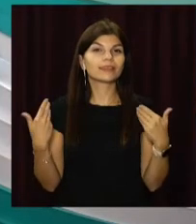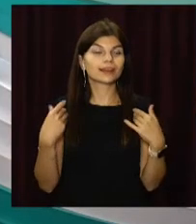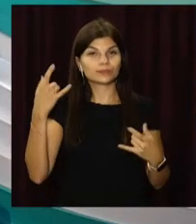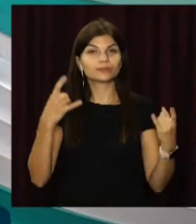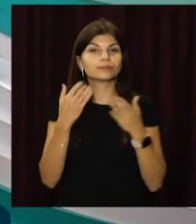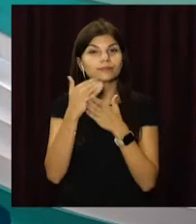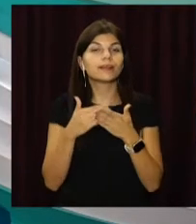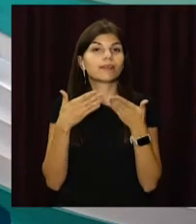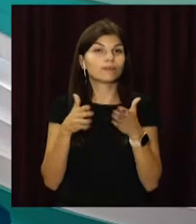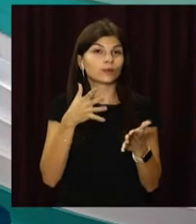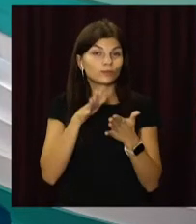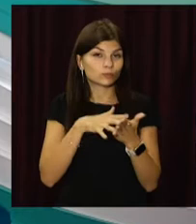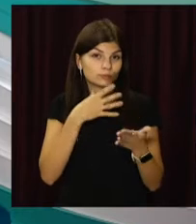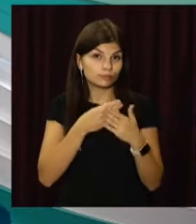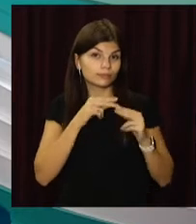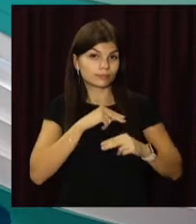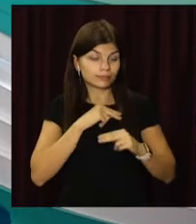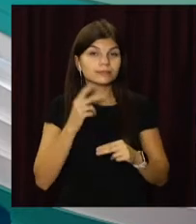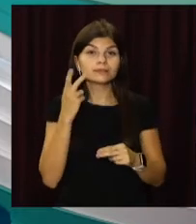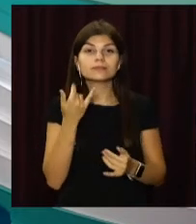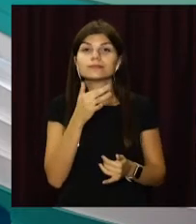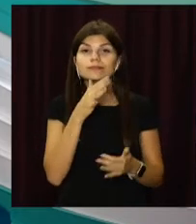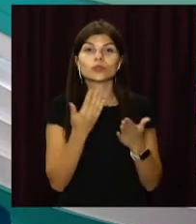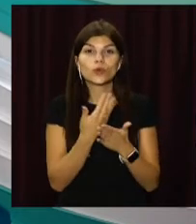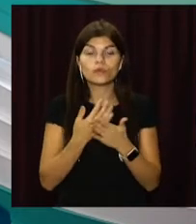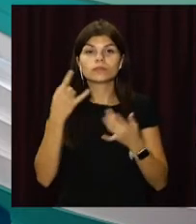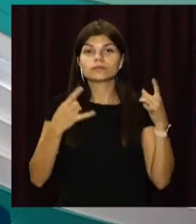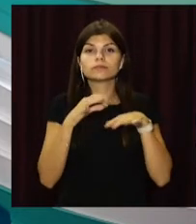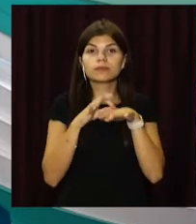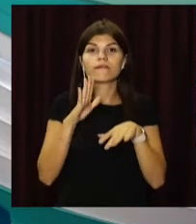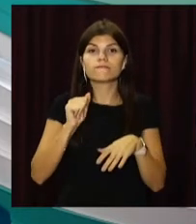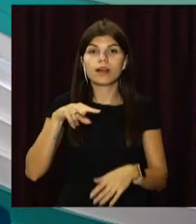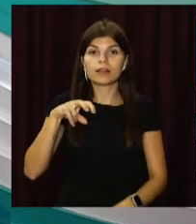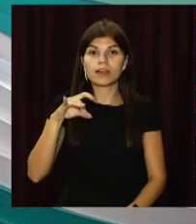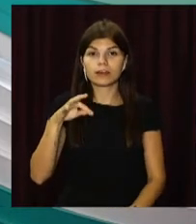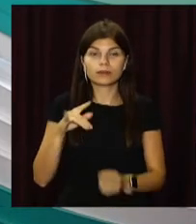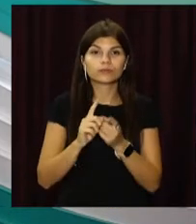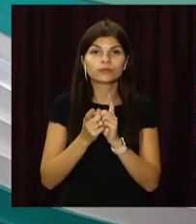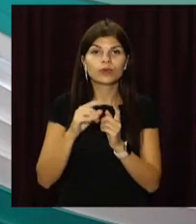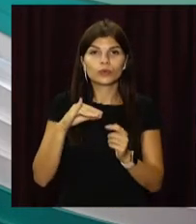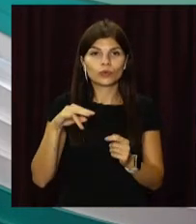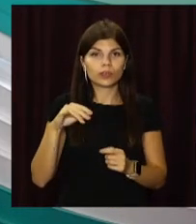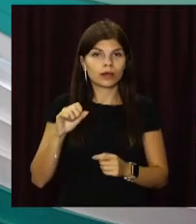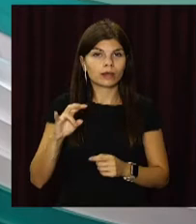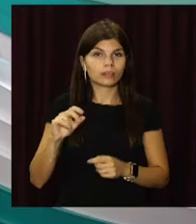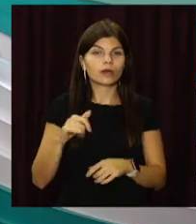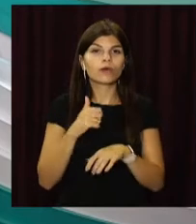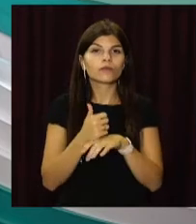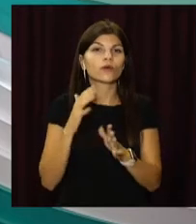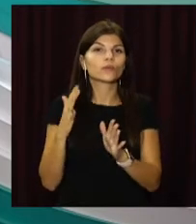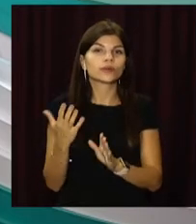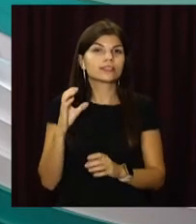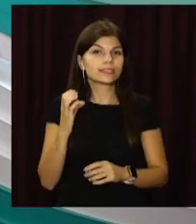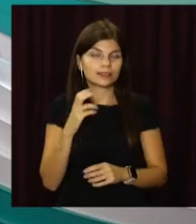Вітаю. Відкритий продовжує свою роботу, як завжди, у цій порі новини. Для вас працюють Валерія Майна і сурдоперекладачка Юліана Пуговкіна. І про головні